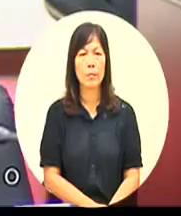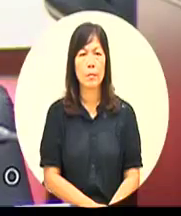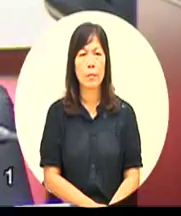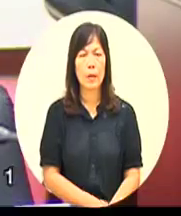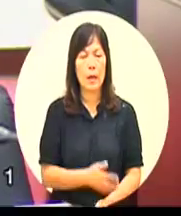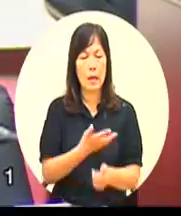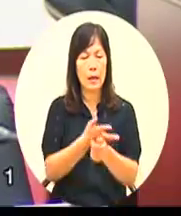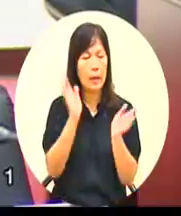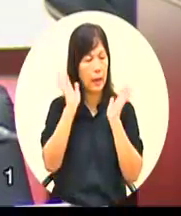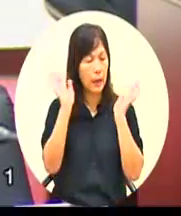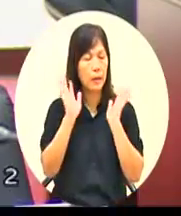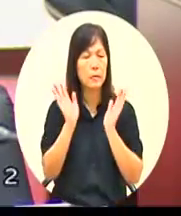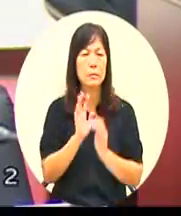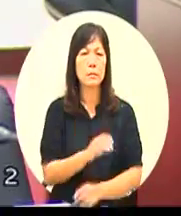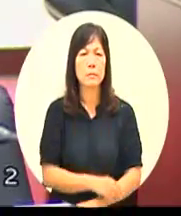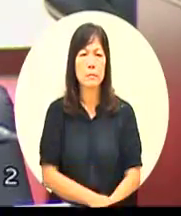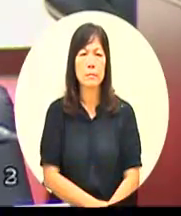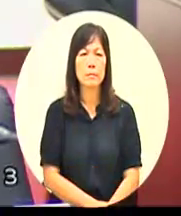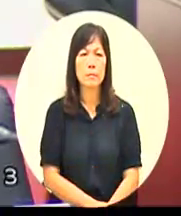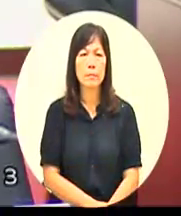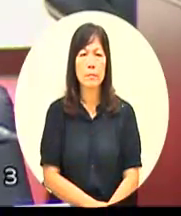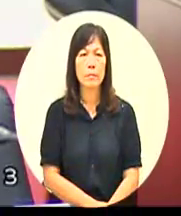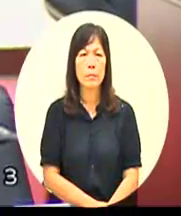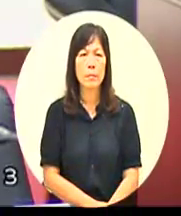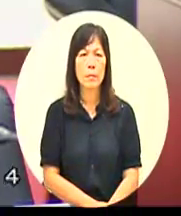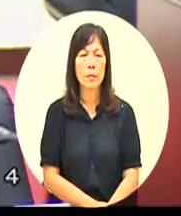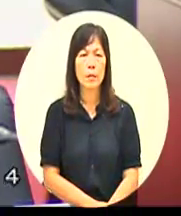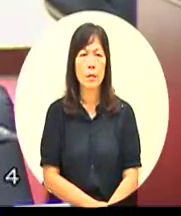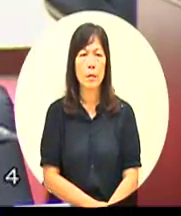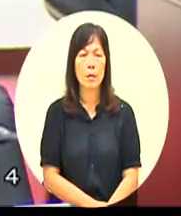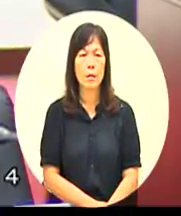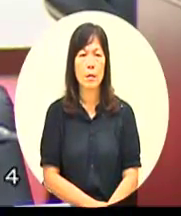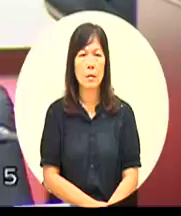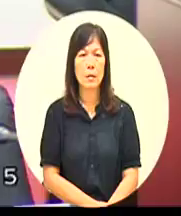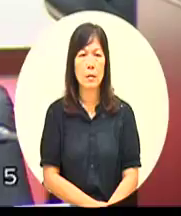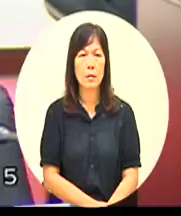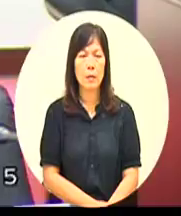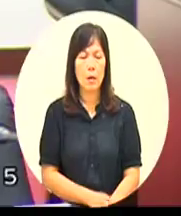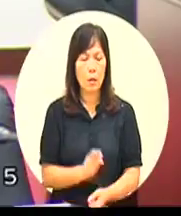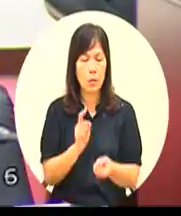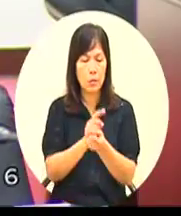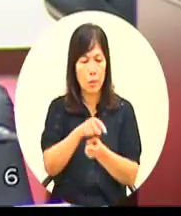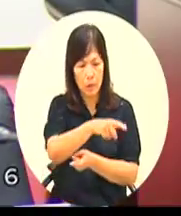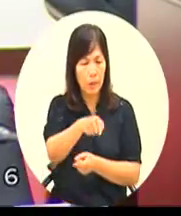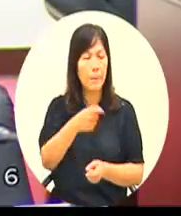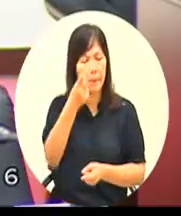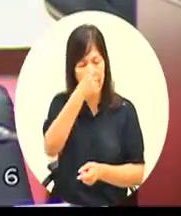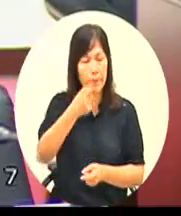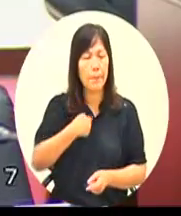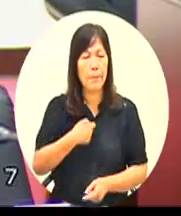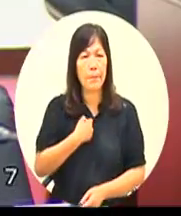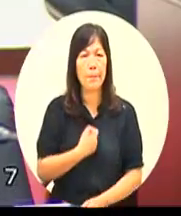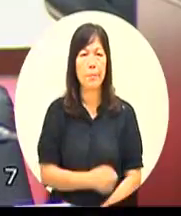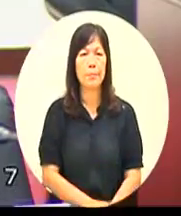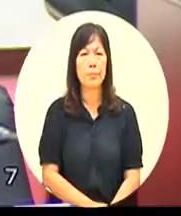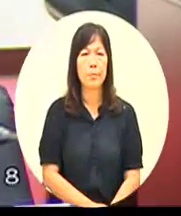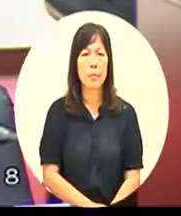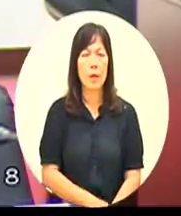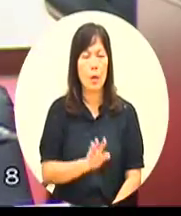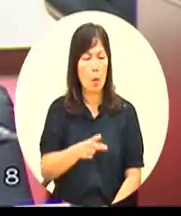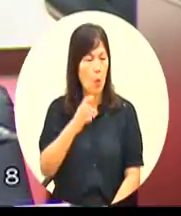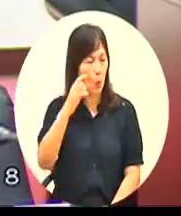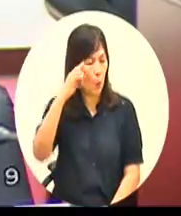让小朋友能够了解，能够有创